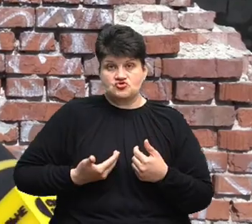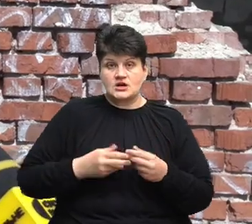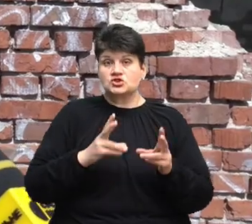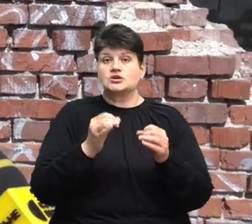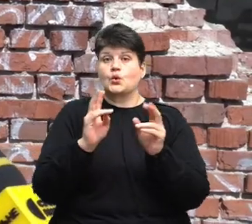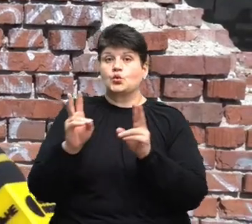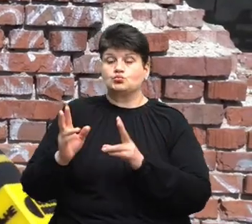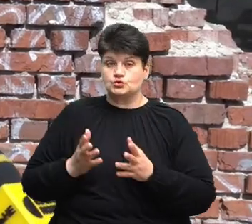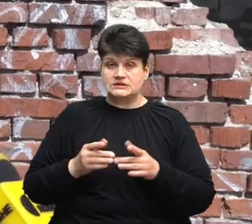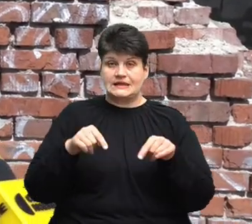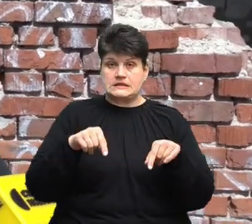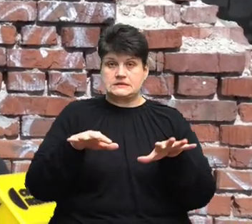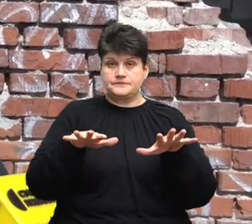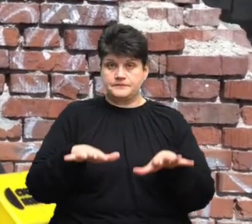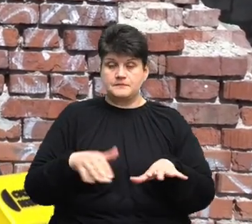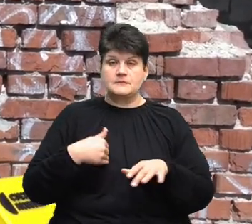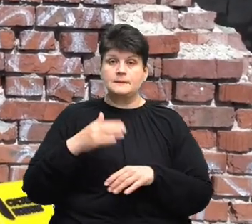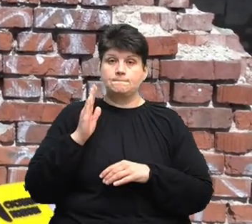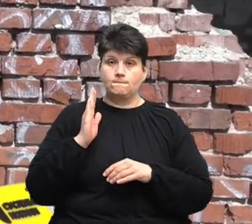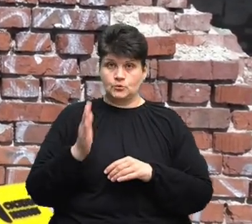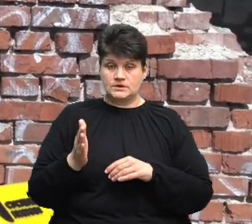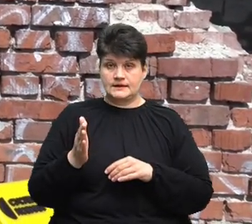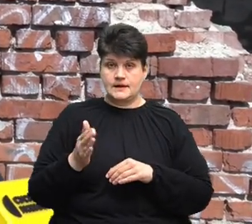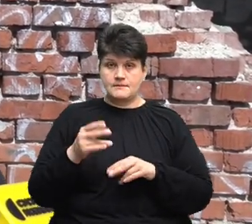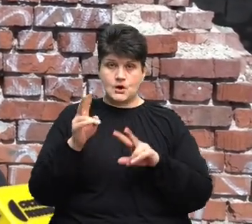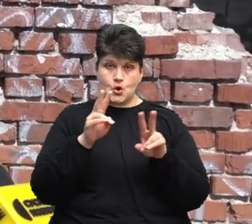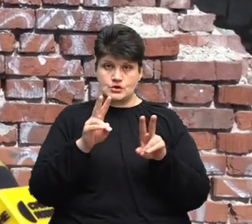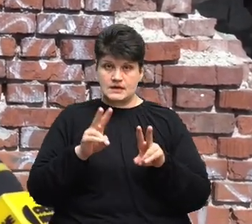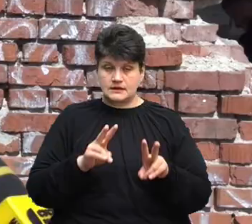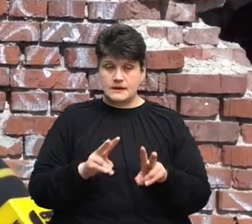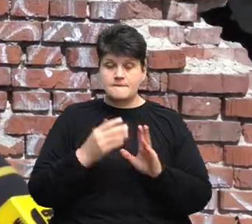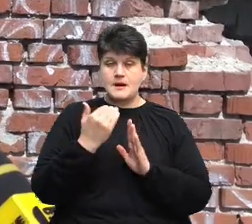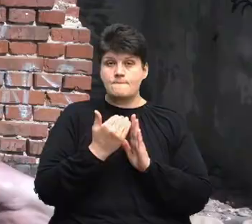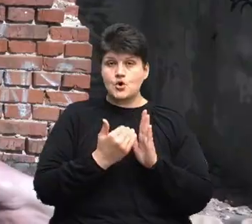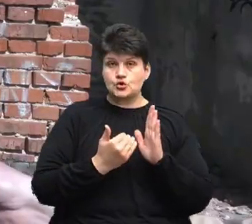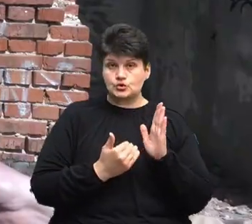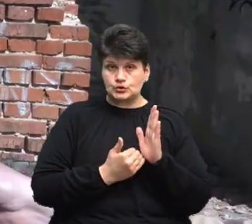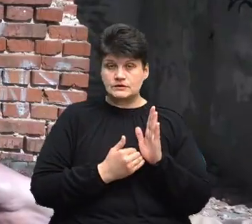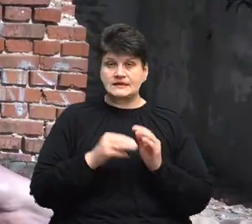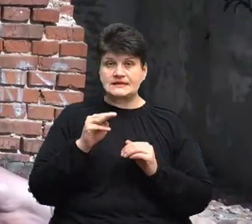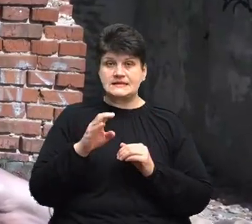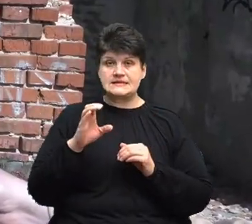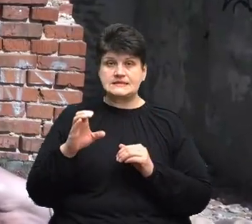цій локації ми будемо розглядати протокол TCC і